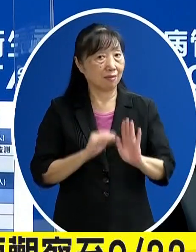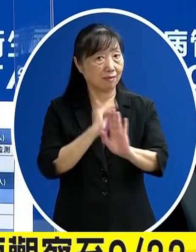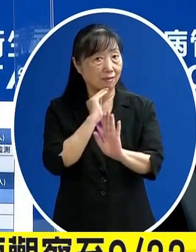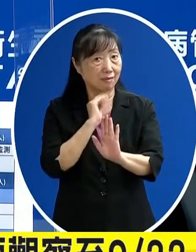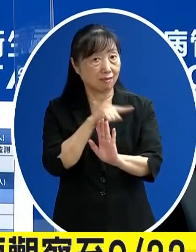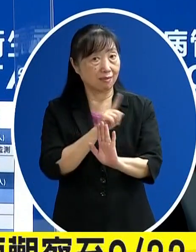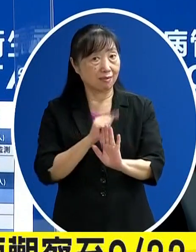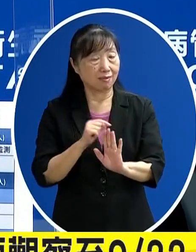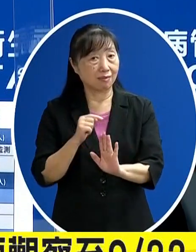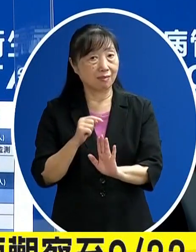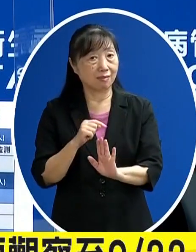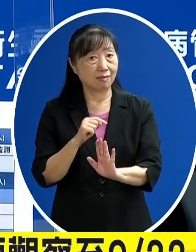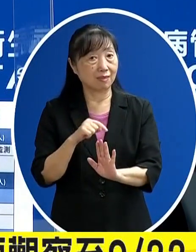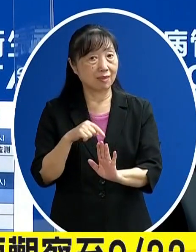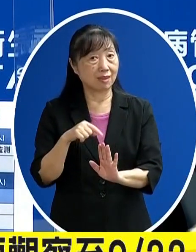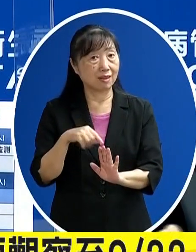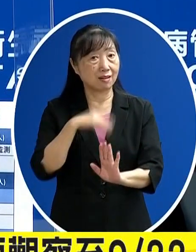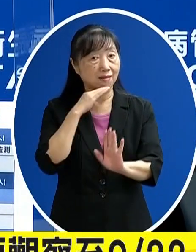好，